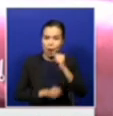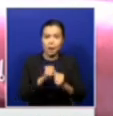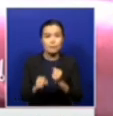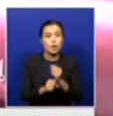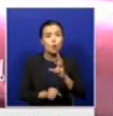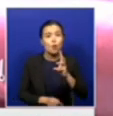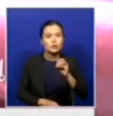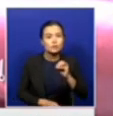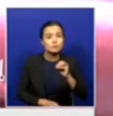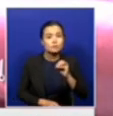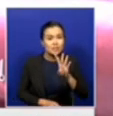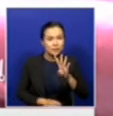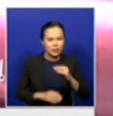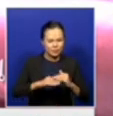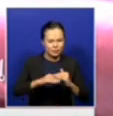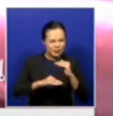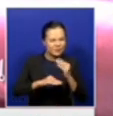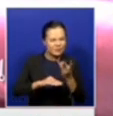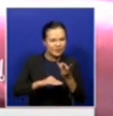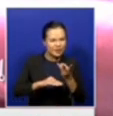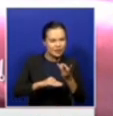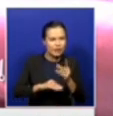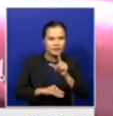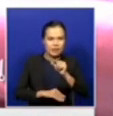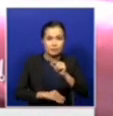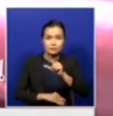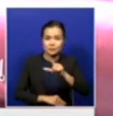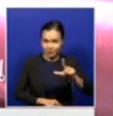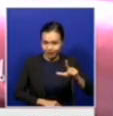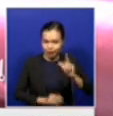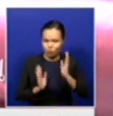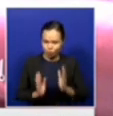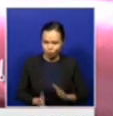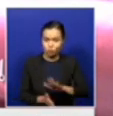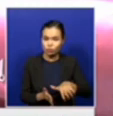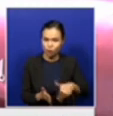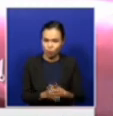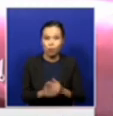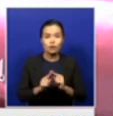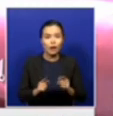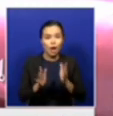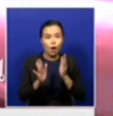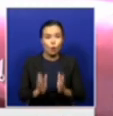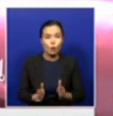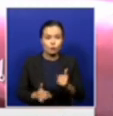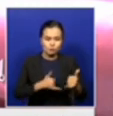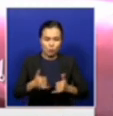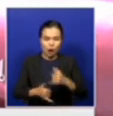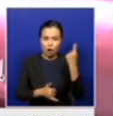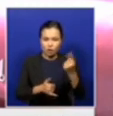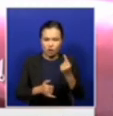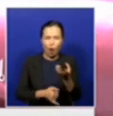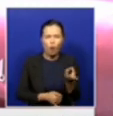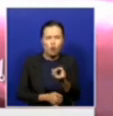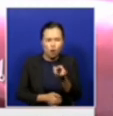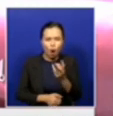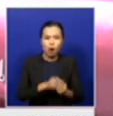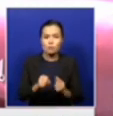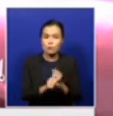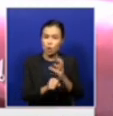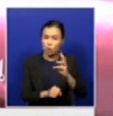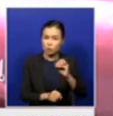จะขึ้นมานิดนึงอยู่ที่20ล้านคนแต่นั่นคือจำนวนนักท่องเที่ยวที่น้อยกว่าปี62ถึงครึ่งหนึ่ง